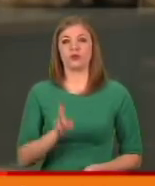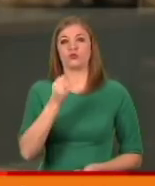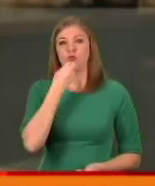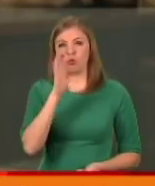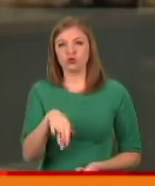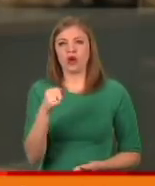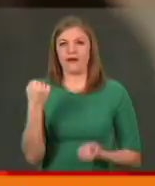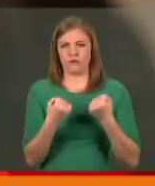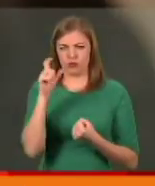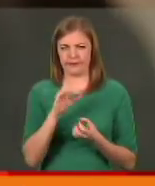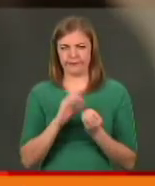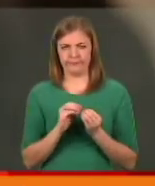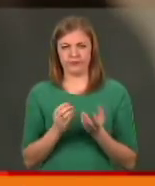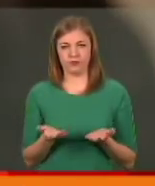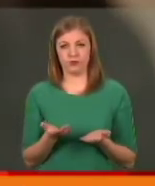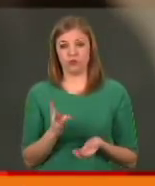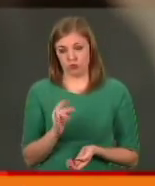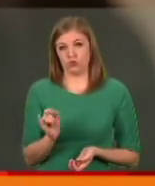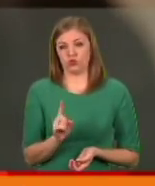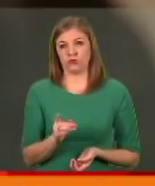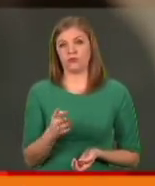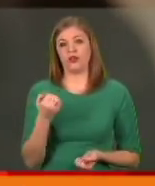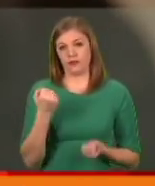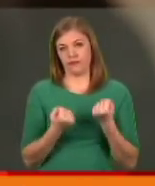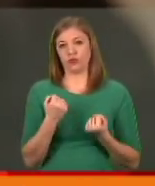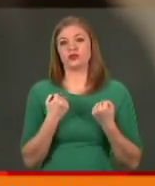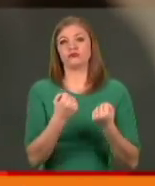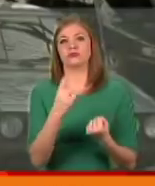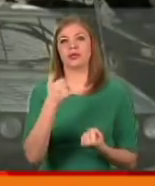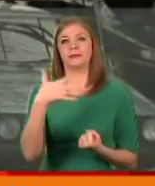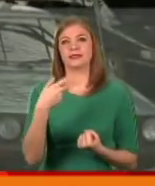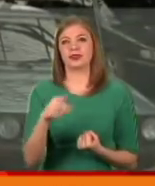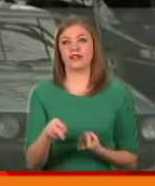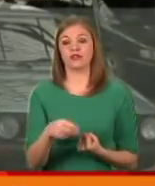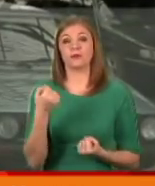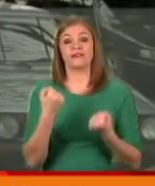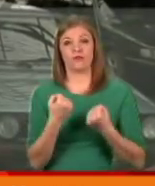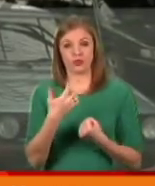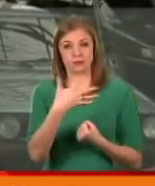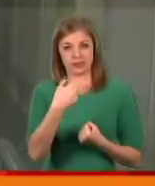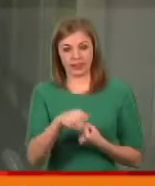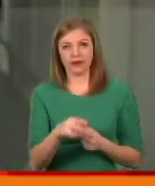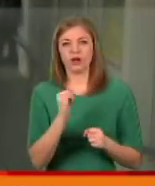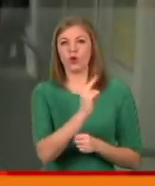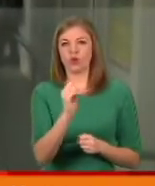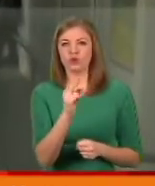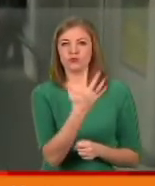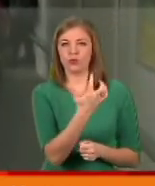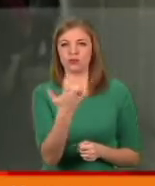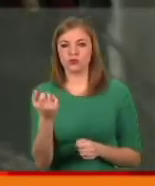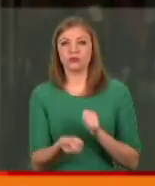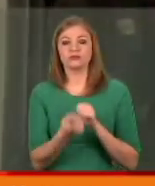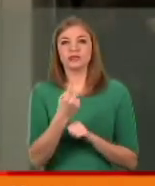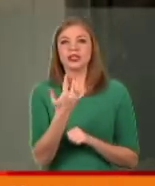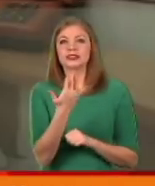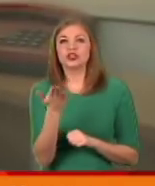ж водій один той самий. Ну і що, водій повезе собі на 50 євро. Водій на 50, інші – по 500. Виявляється,